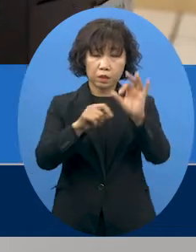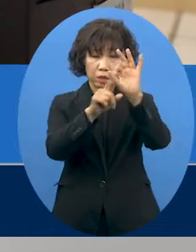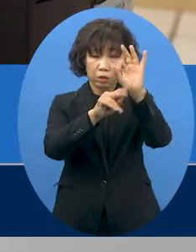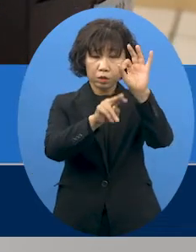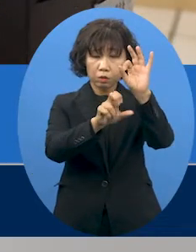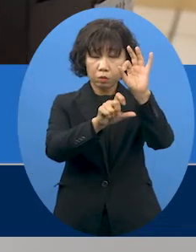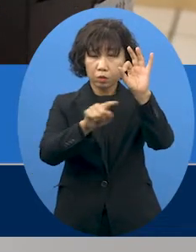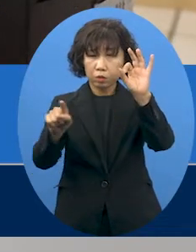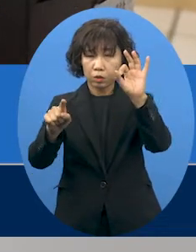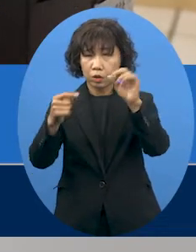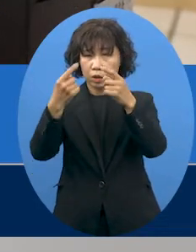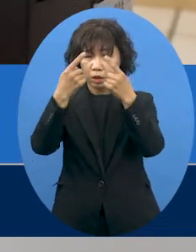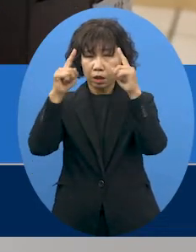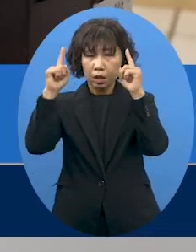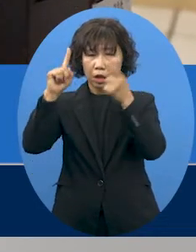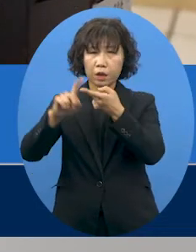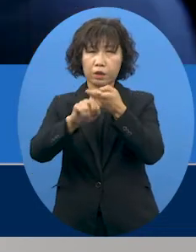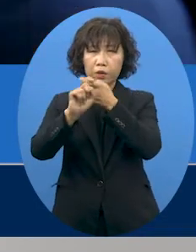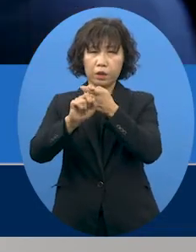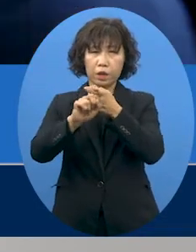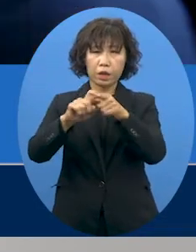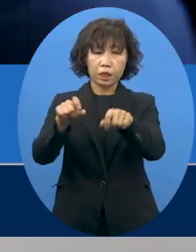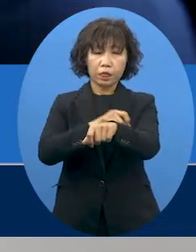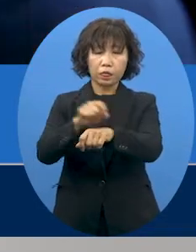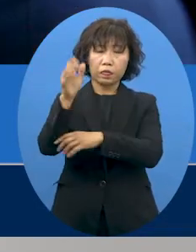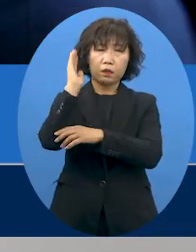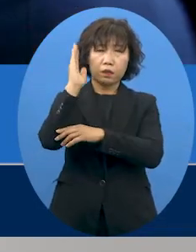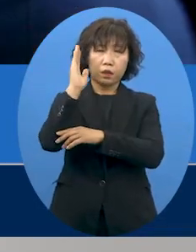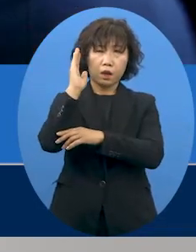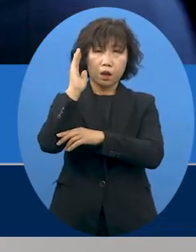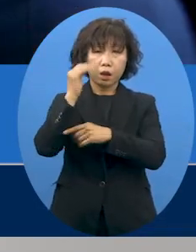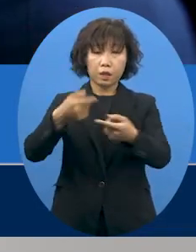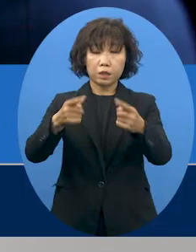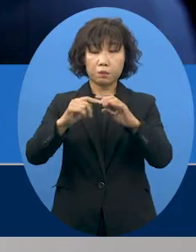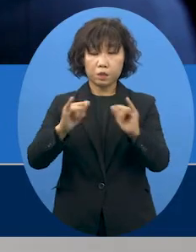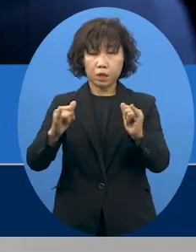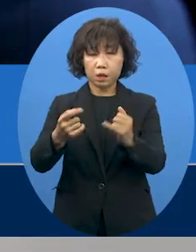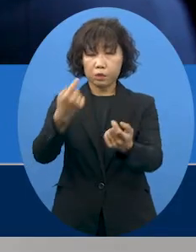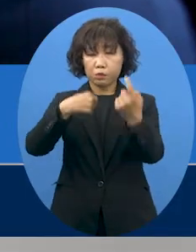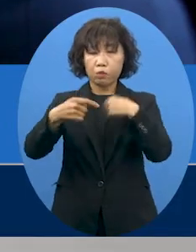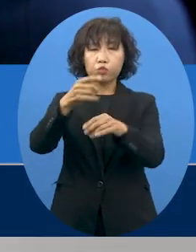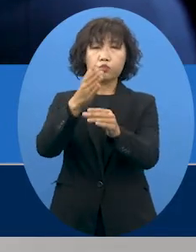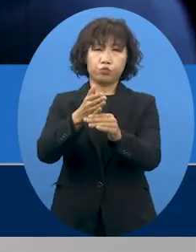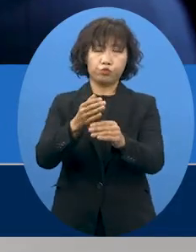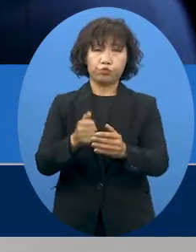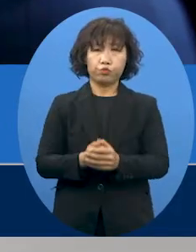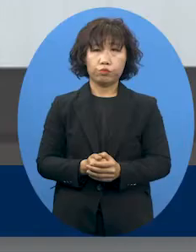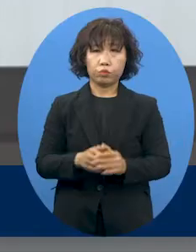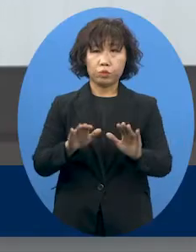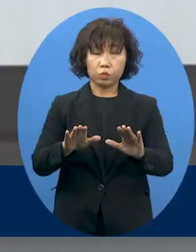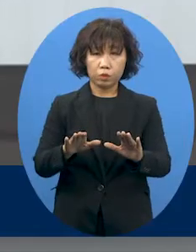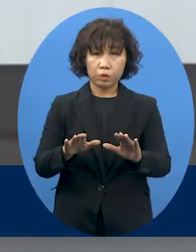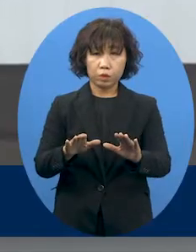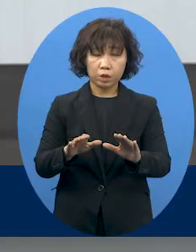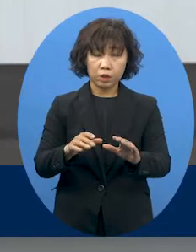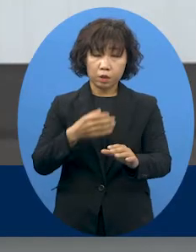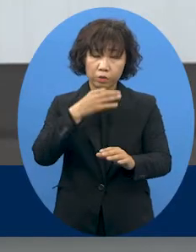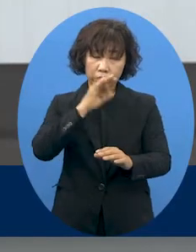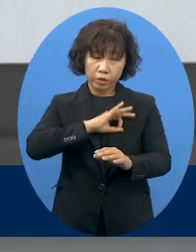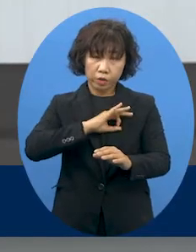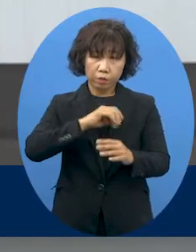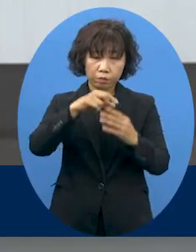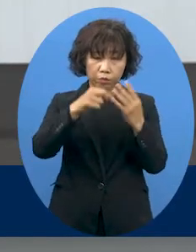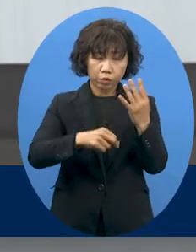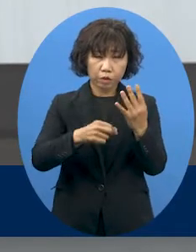지난 10월 25일부터 대학 연계 테마특강 프로그램에 참여할 수강생을 모집하고 있습니다 군은 7